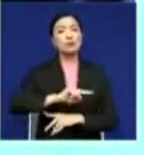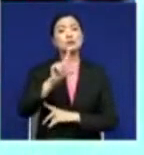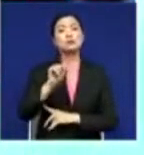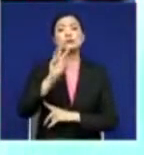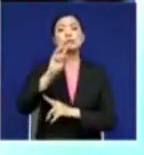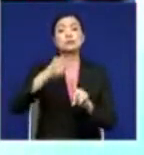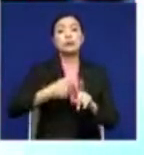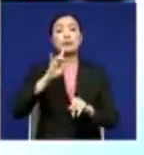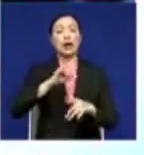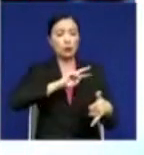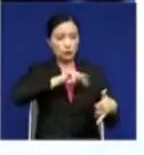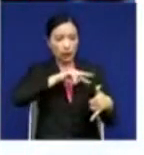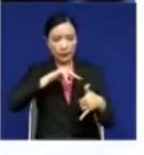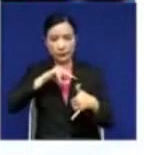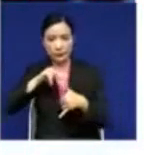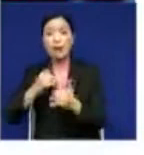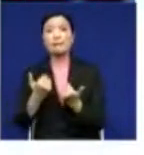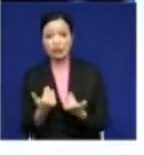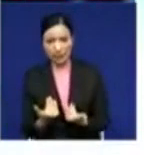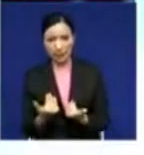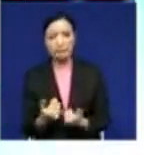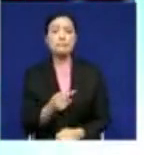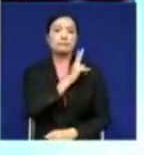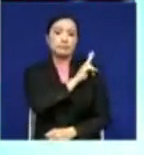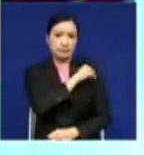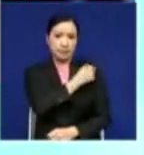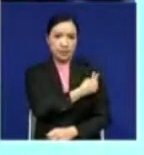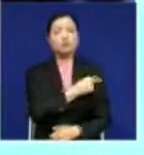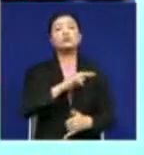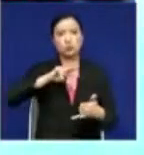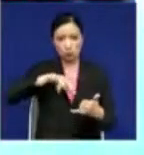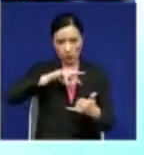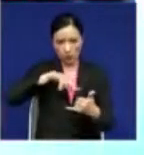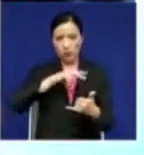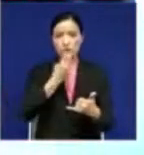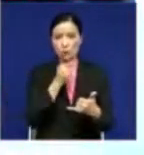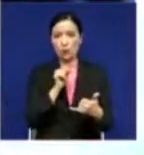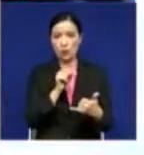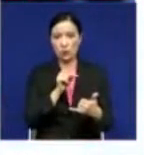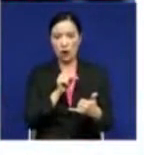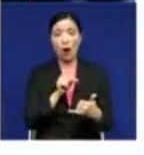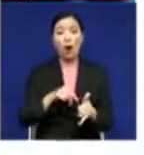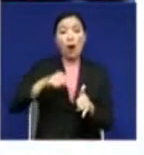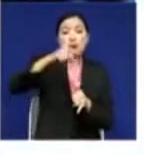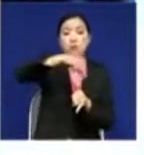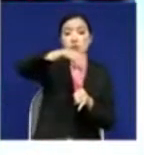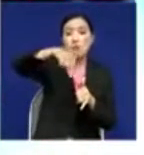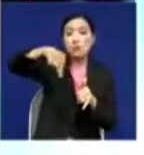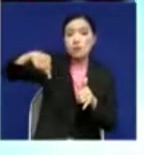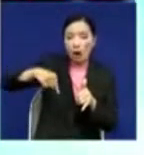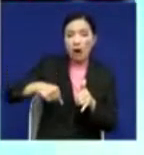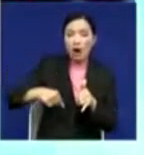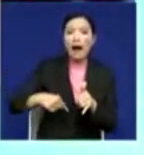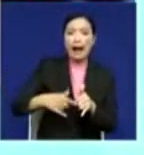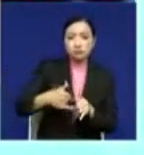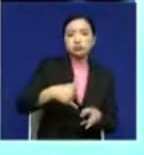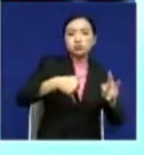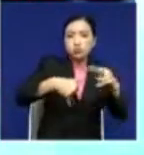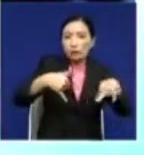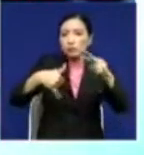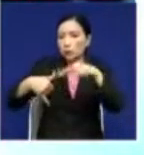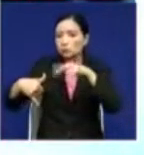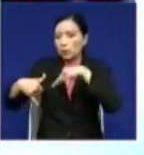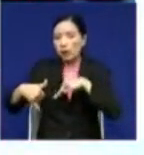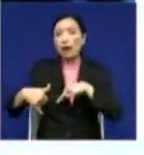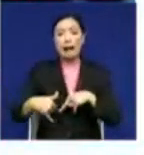26สิงหาคมจนทั้งถึงปัจจุบันก็อยู่ในการดูแลของแพทย์นะครับผู้ที่ใกล้ชิดที่ได้รับการตรวจแล้วเป็น